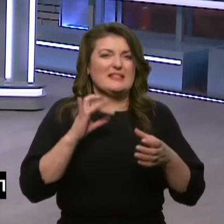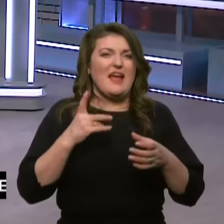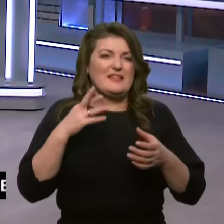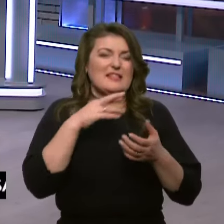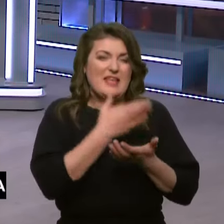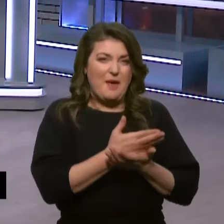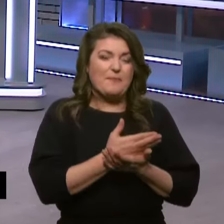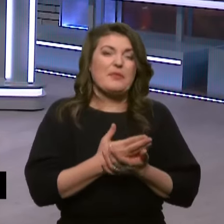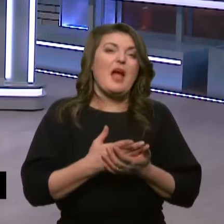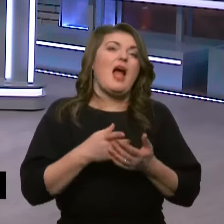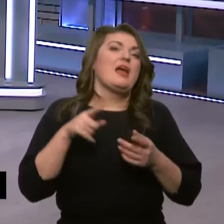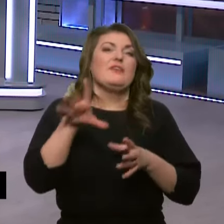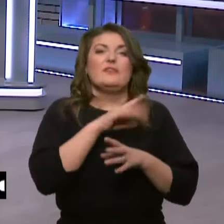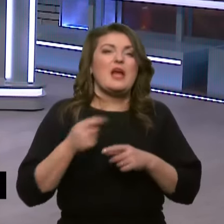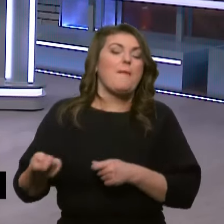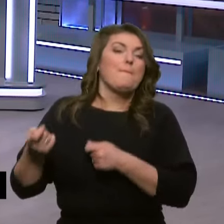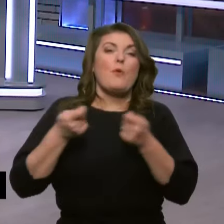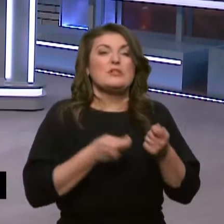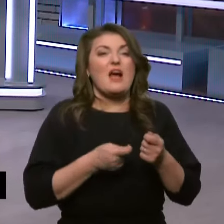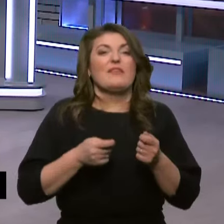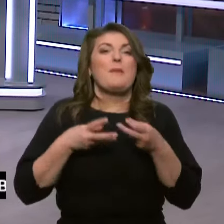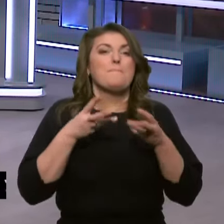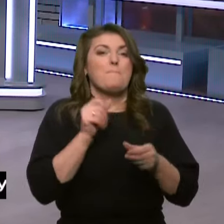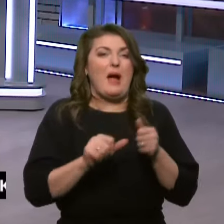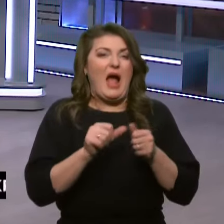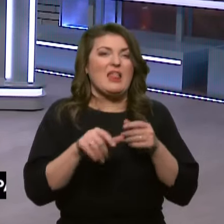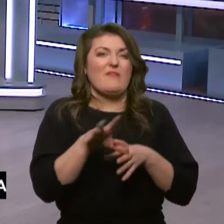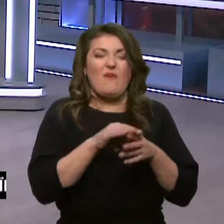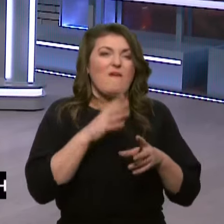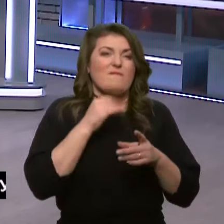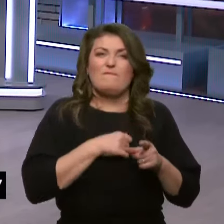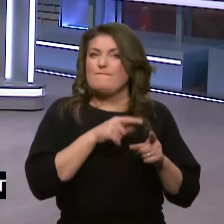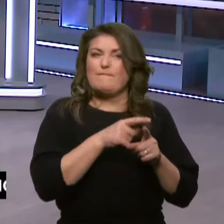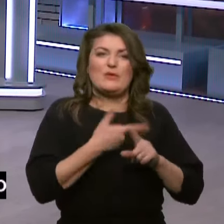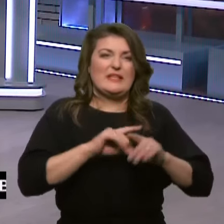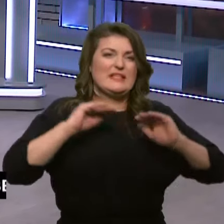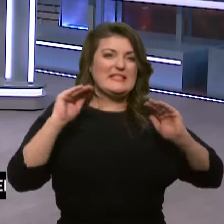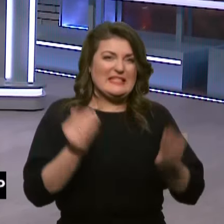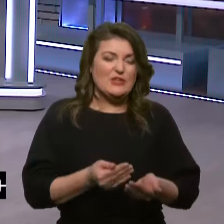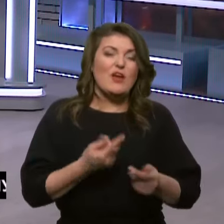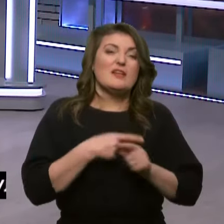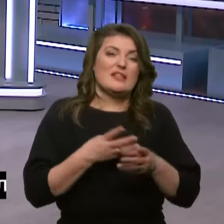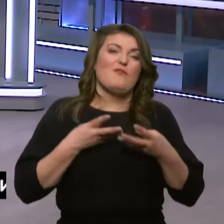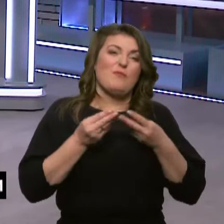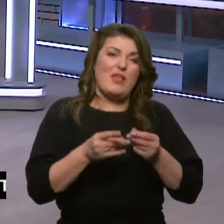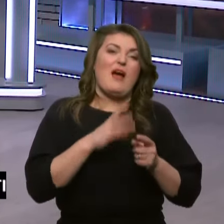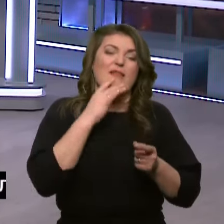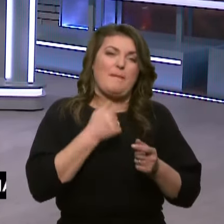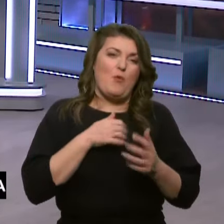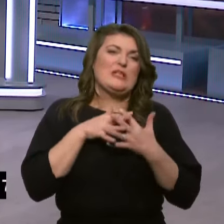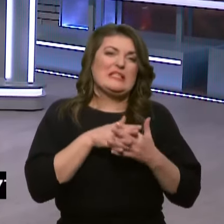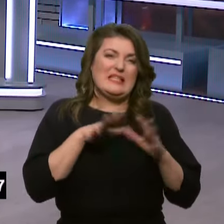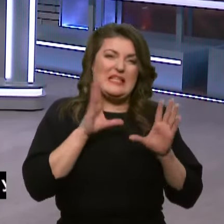все. І поставки, власне, палива на тому напрямку військ сильно знижуються. Це впливає напряму і на боєздатність